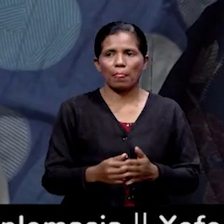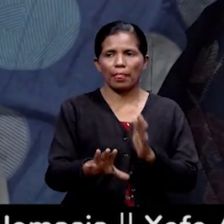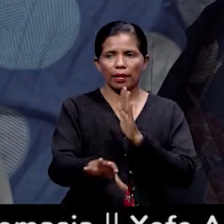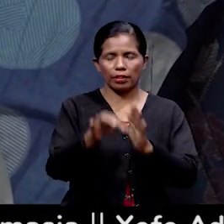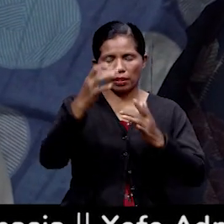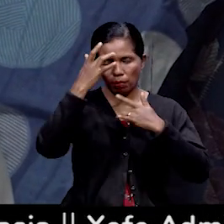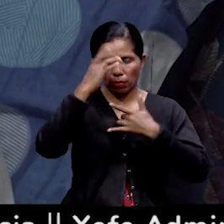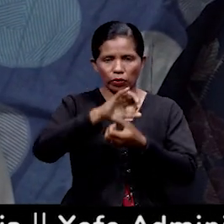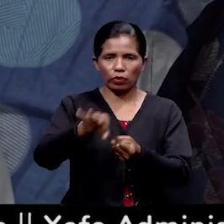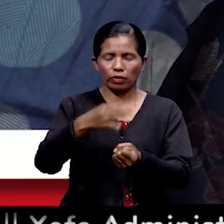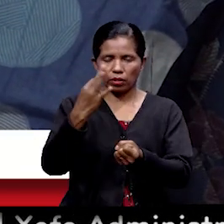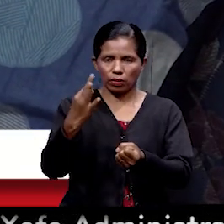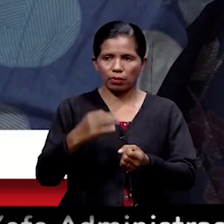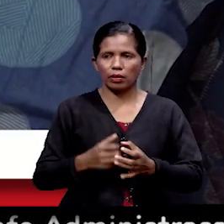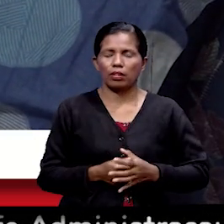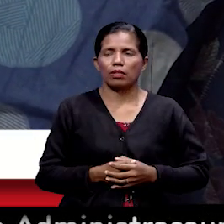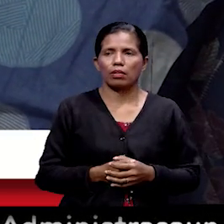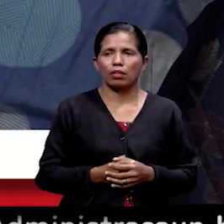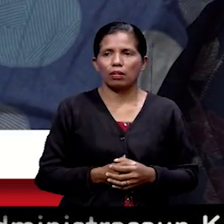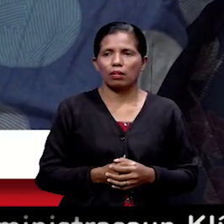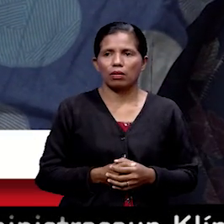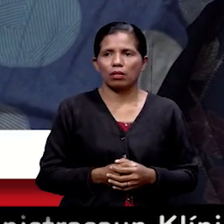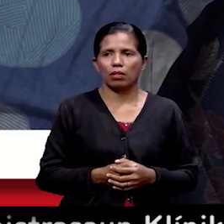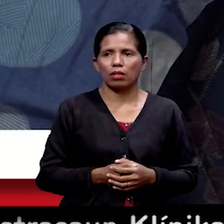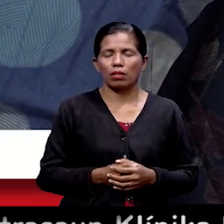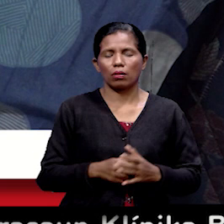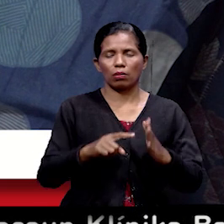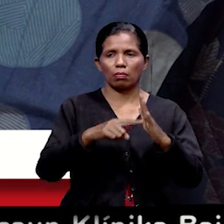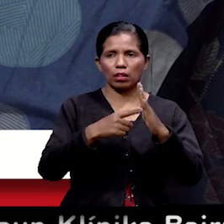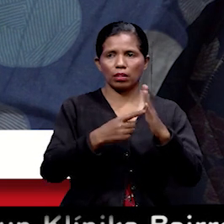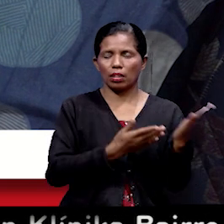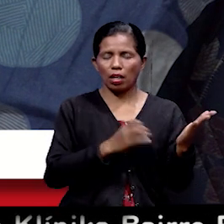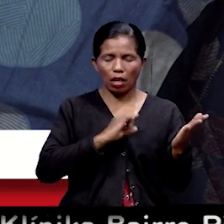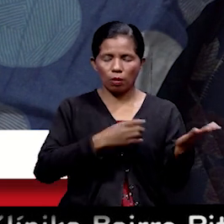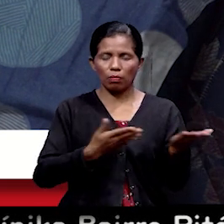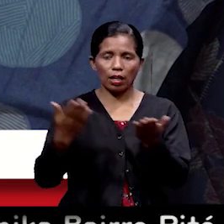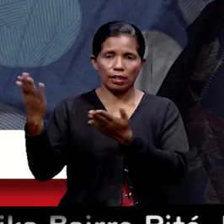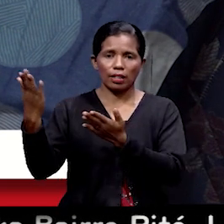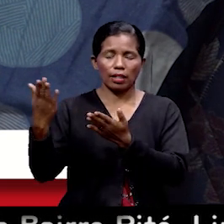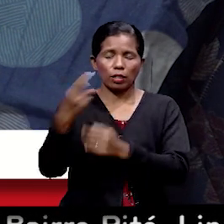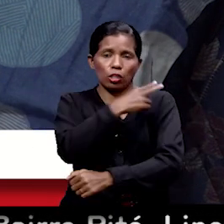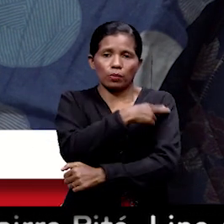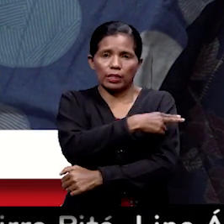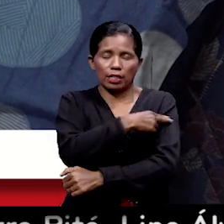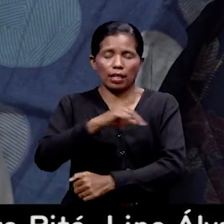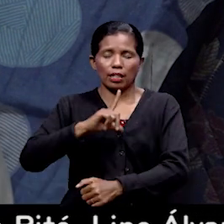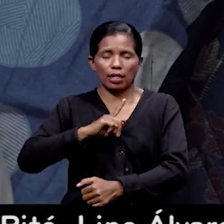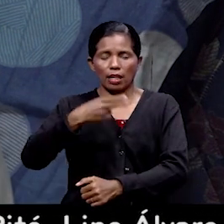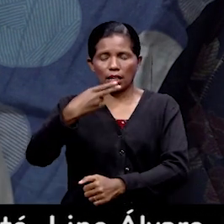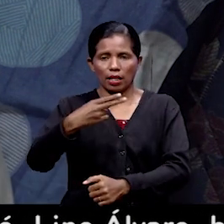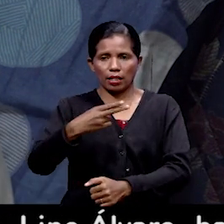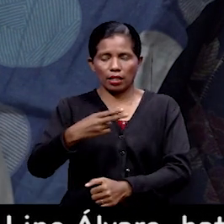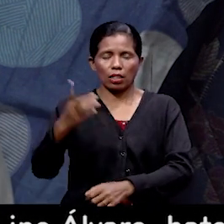ne hau tratamento hahu ia lahane ora itu loron tolu hau kalahani